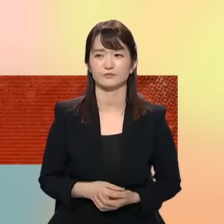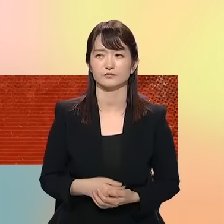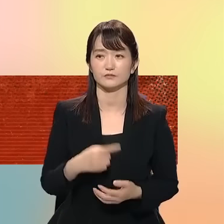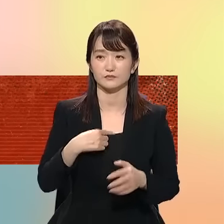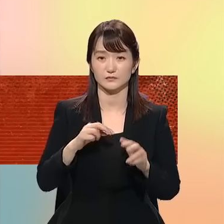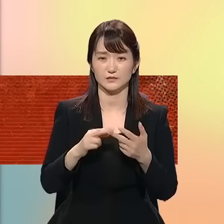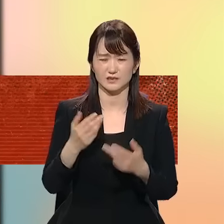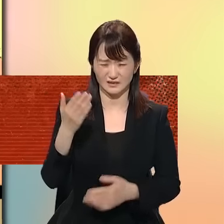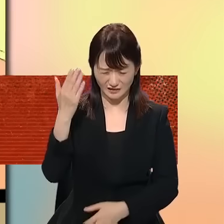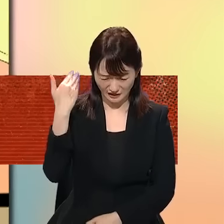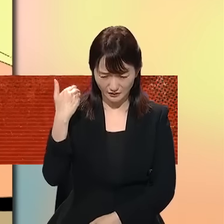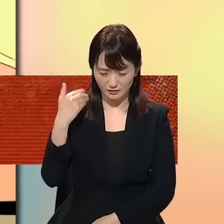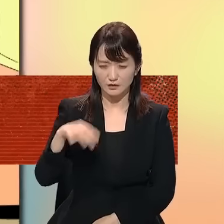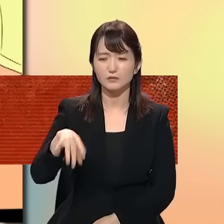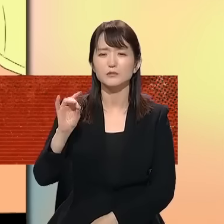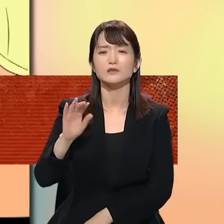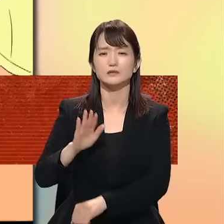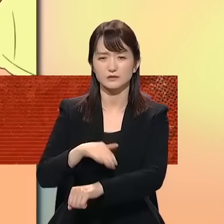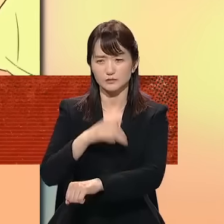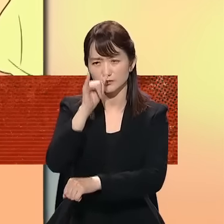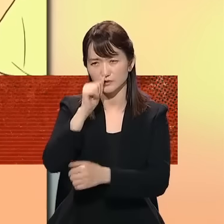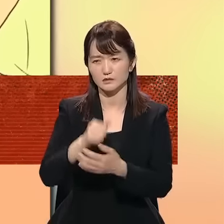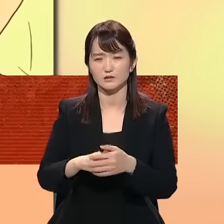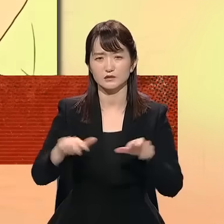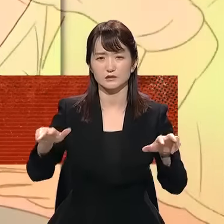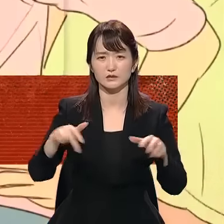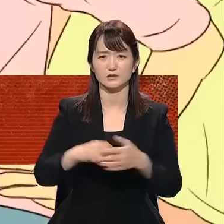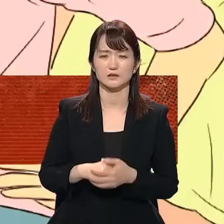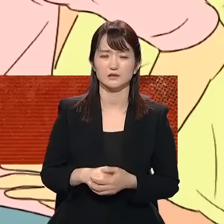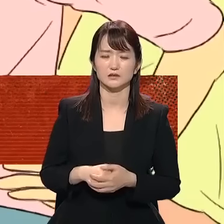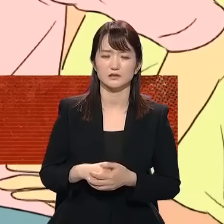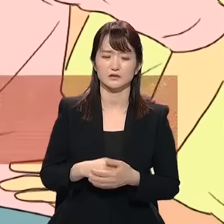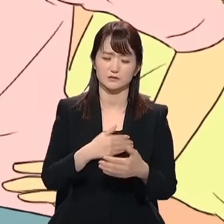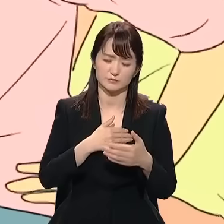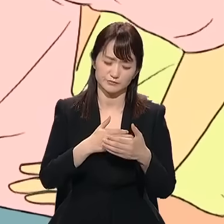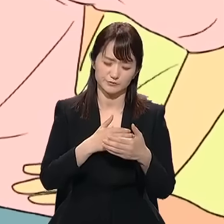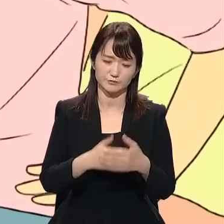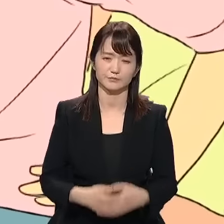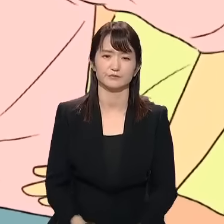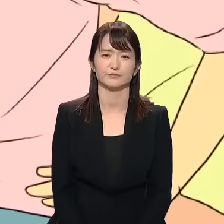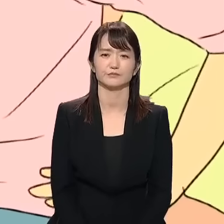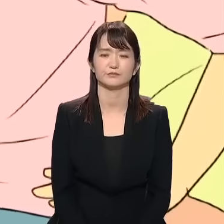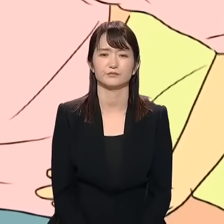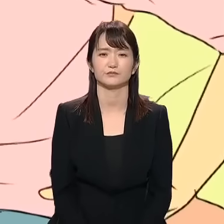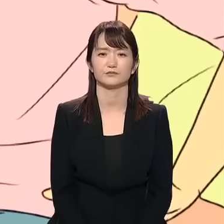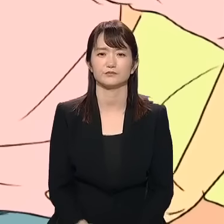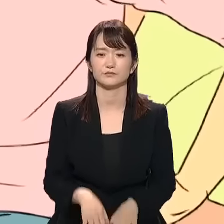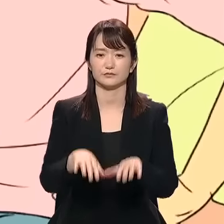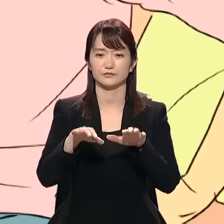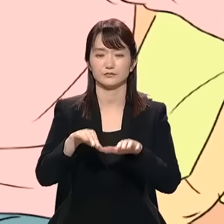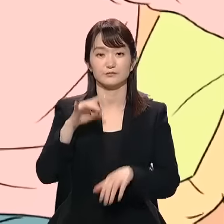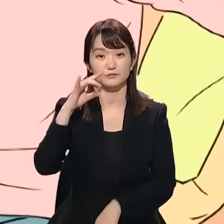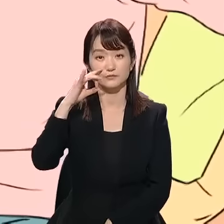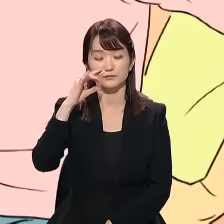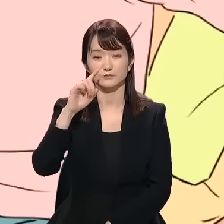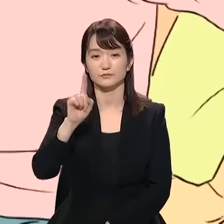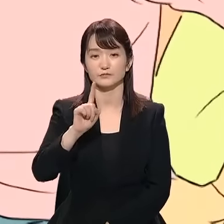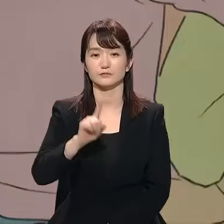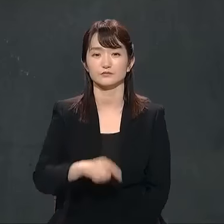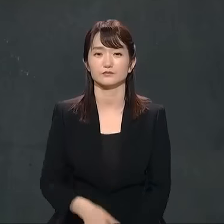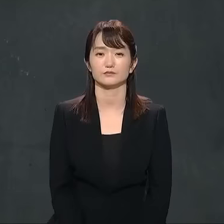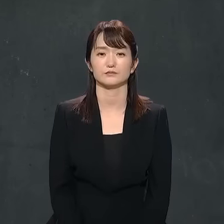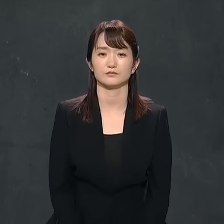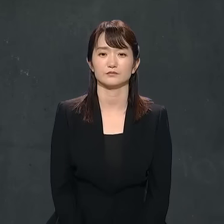과거에 먼저 잘못을 했잖아요 그것 때문에 좀 신경도 불안하다고 합니다 그렇군요 자 그러면 별별 상담소 오늘의 궁금증지